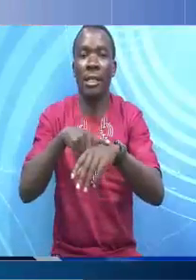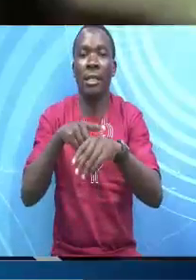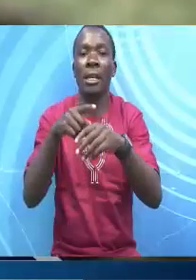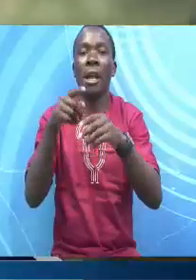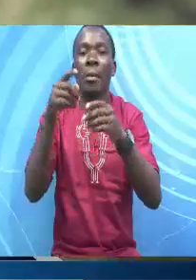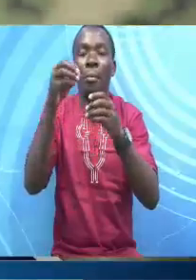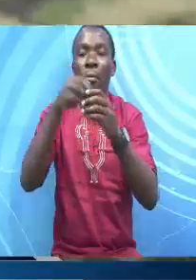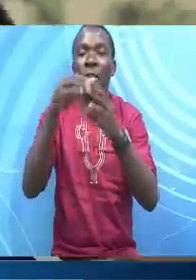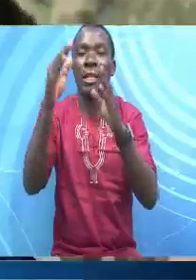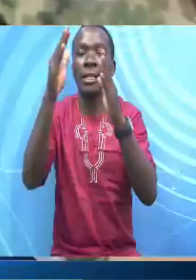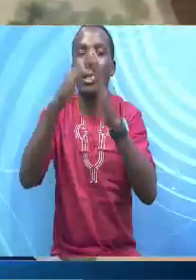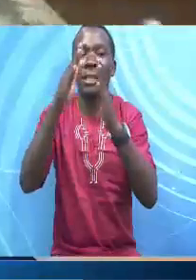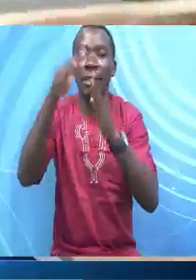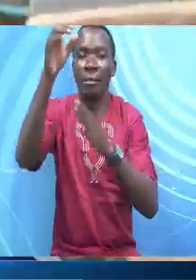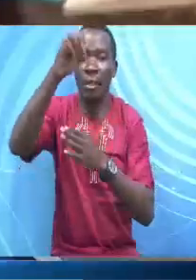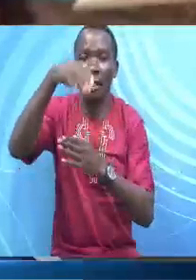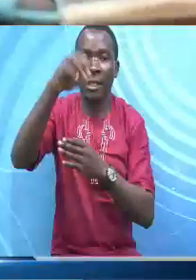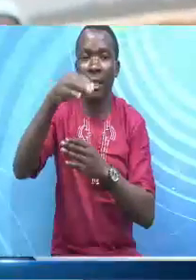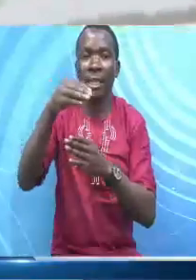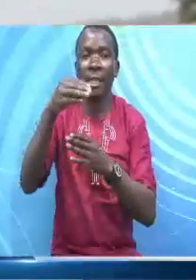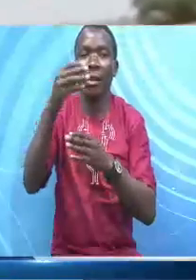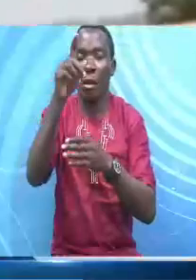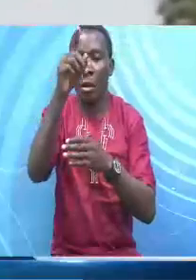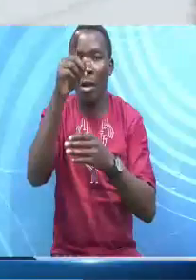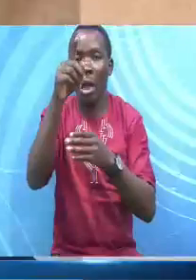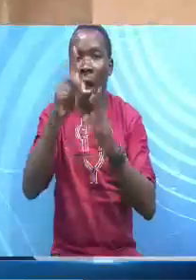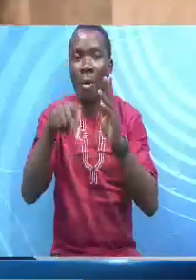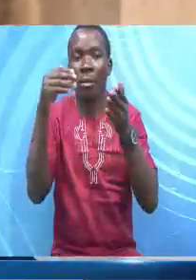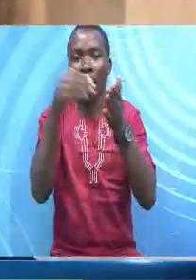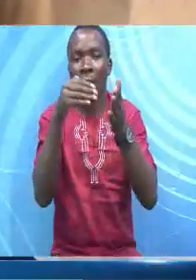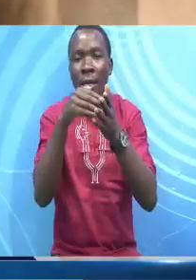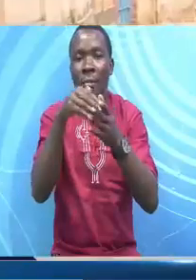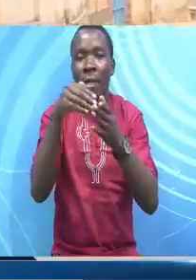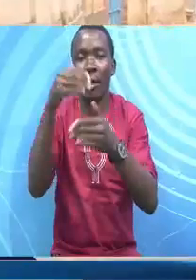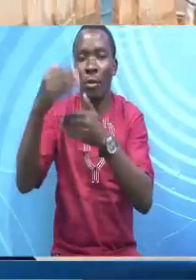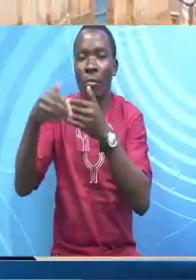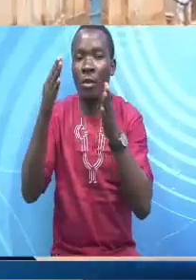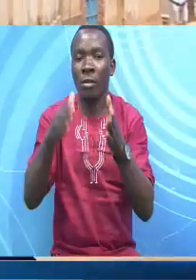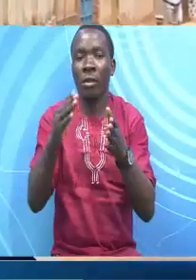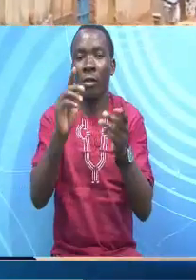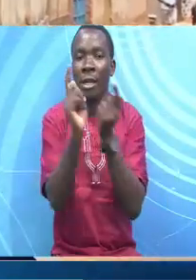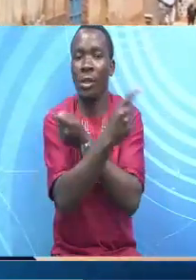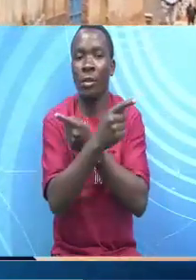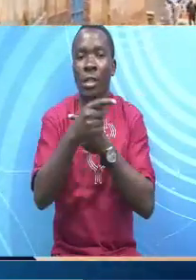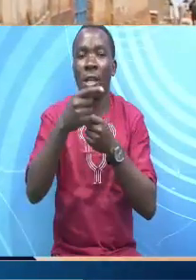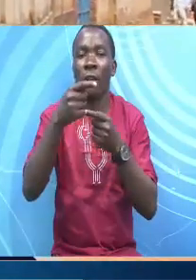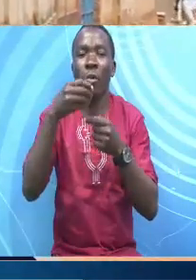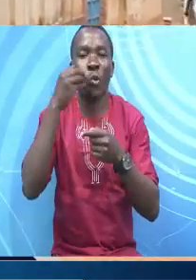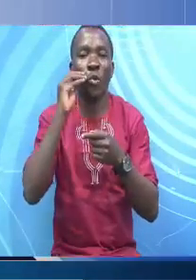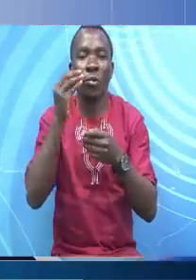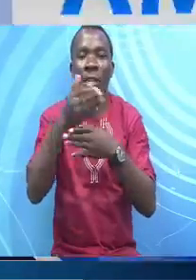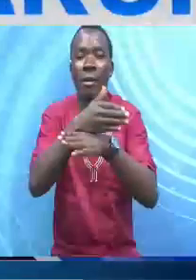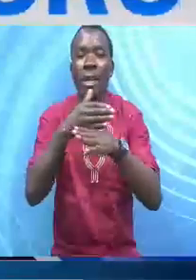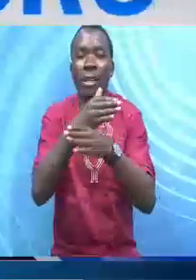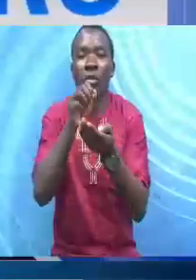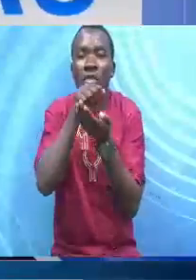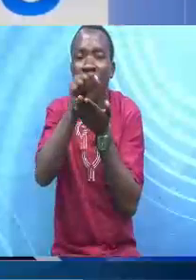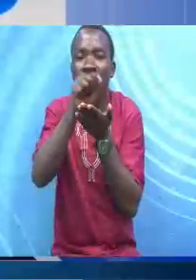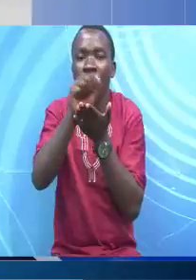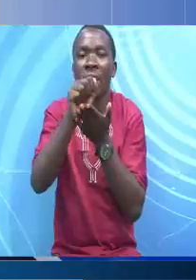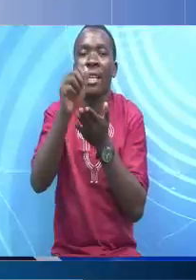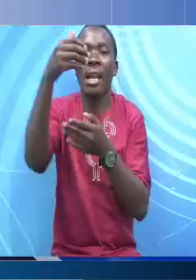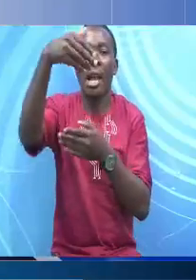abaturage batuye mu mudugudu wa Rwagitanga bangamiye n'umwe mu baturanyi wabo wagize urugo rw'ibagiro ry'ingurube. Hanze y'u Rwanda abasirikare